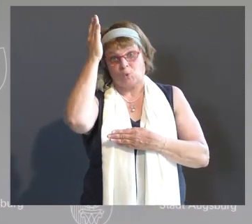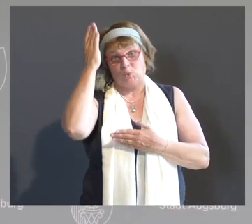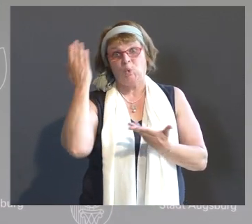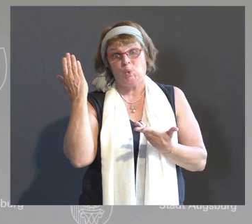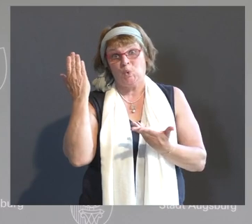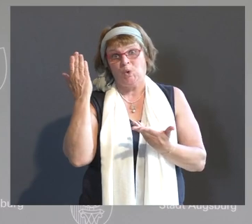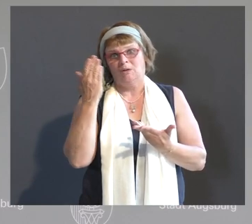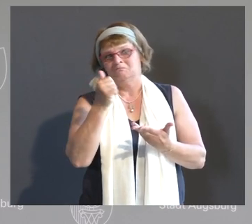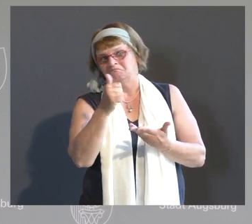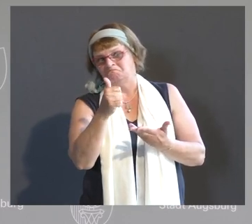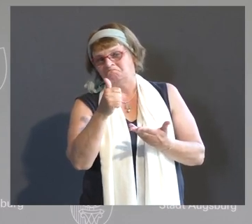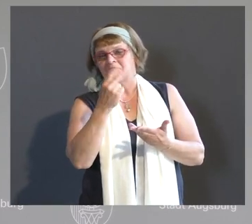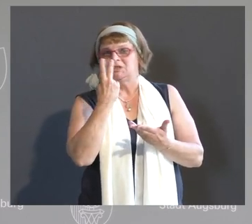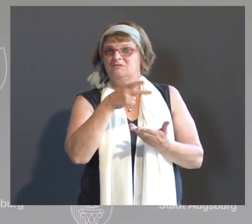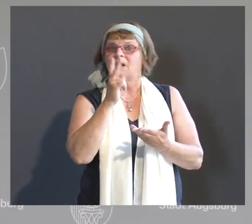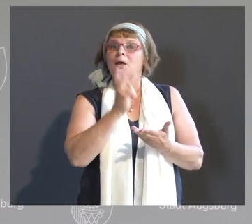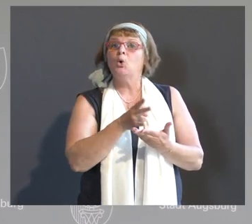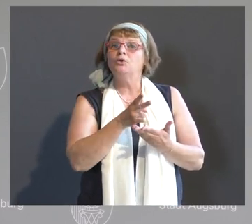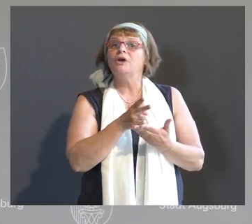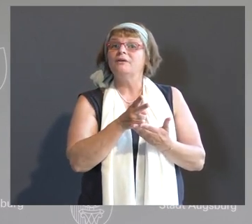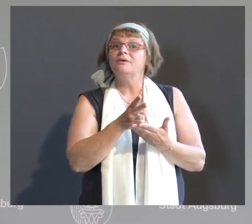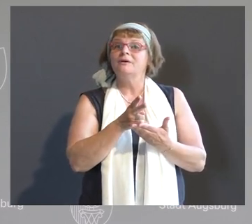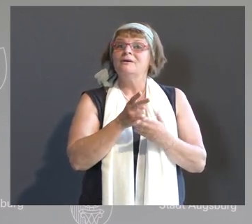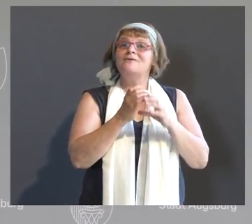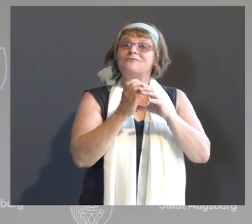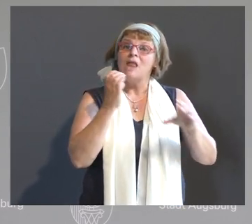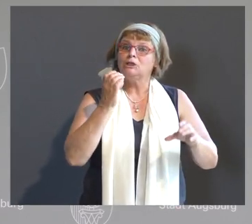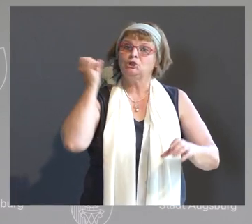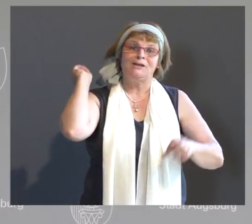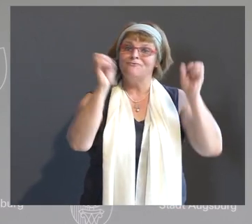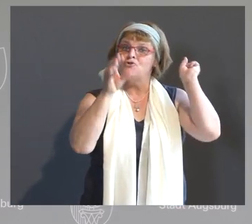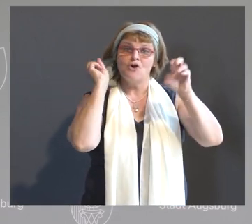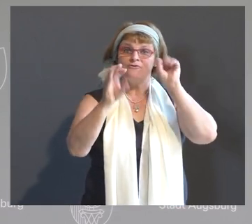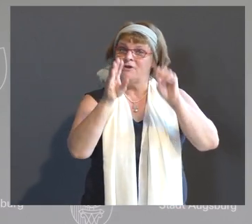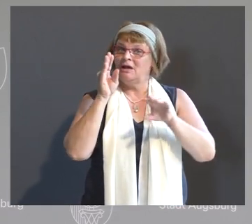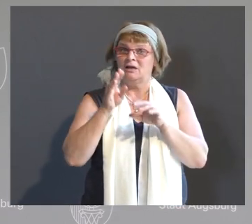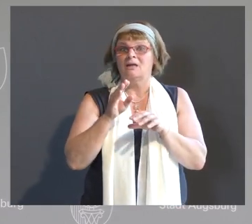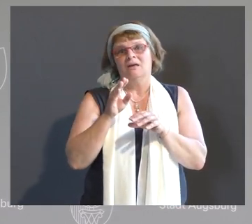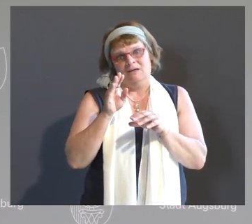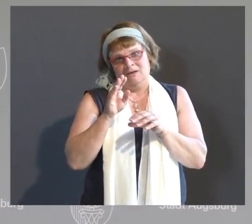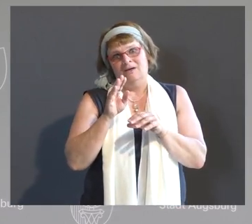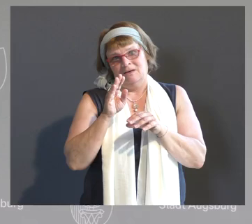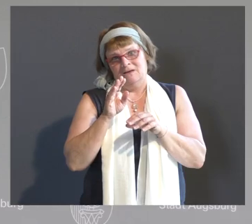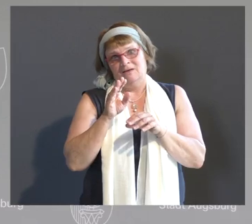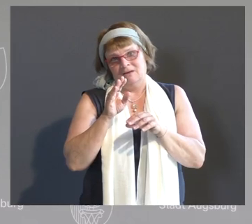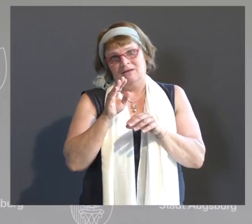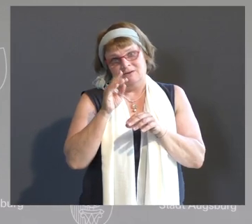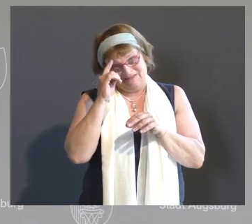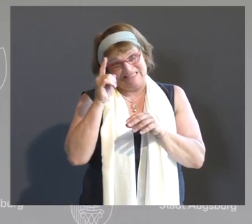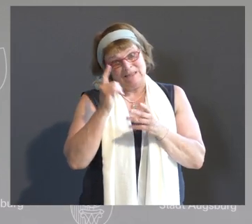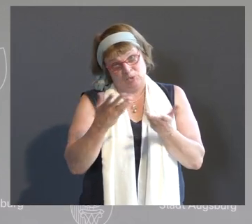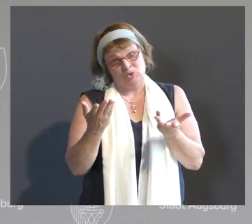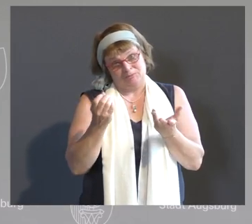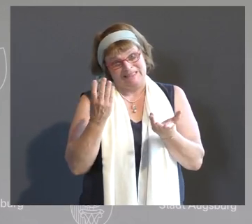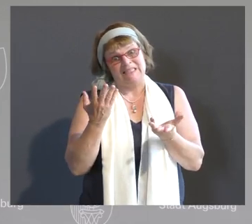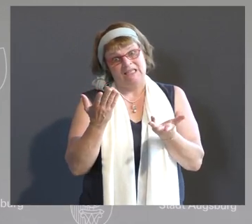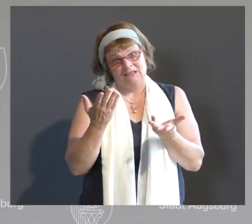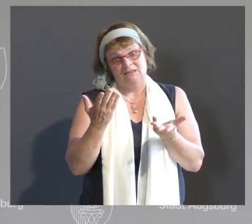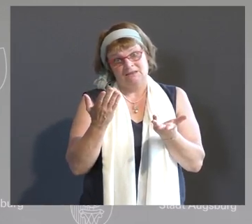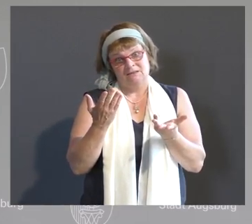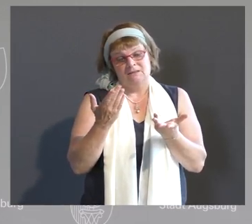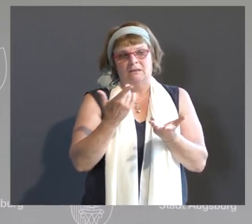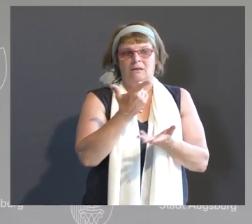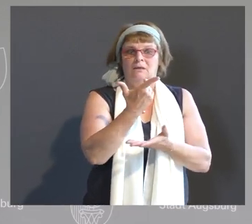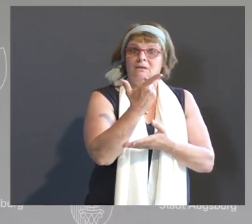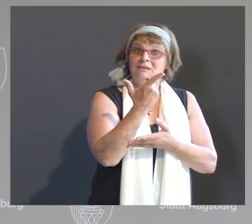200 Würfen mit Flaschen auf Polizeibeamte ausgehen. Wir rechnen, dass von dieser Anzahl jedenfalls 20 bis 30